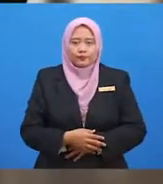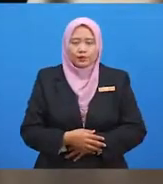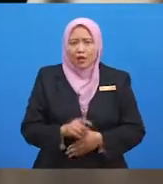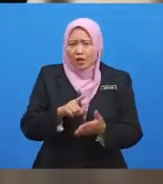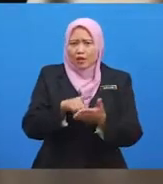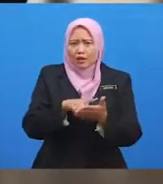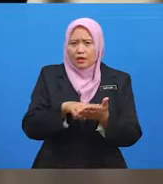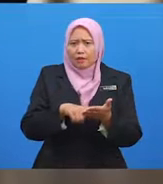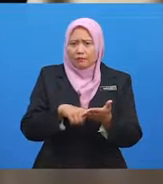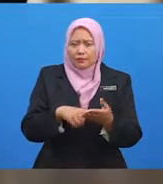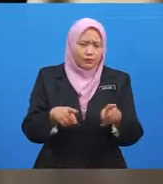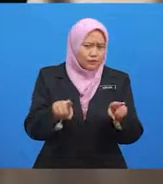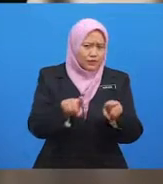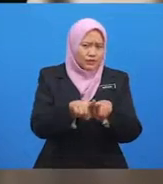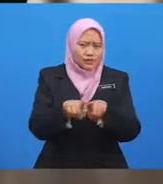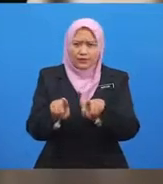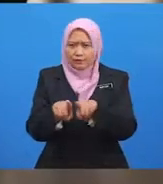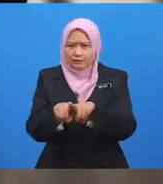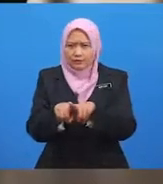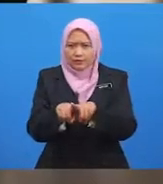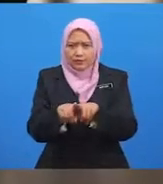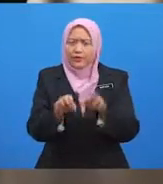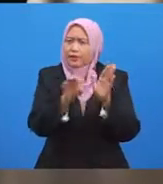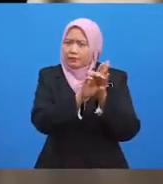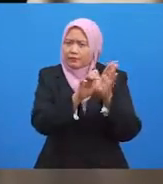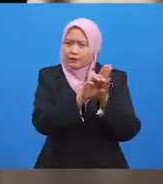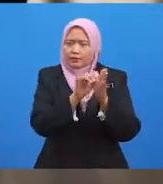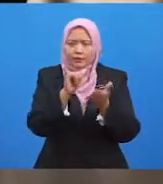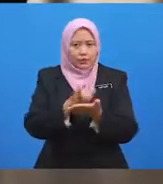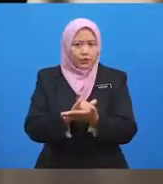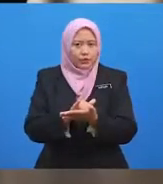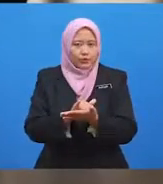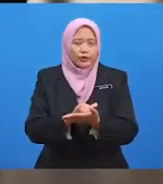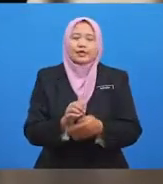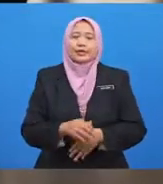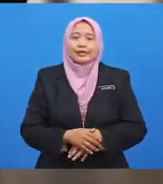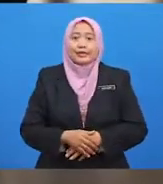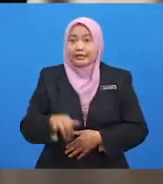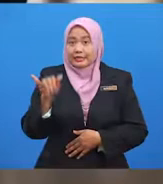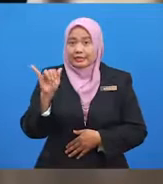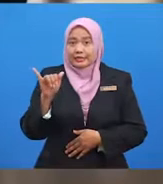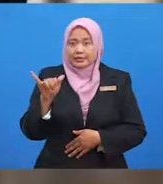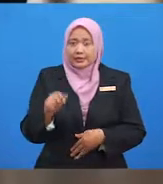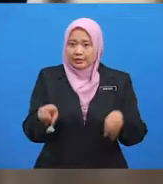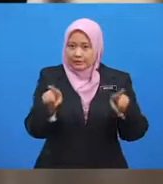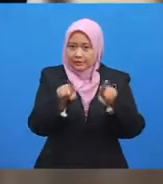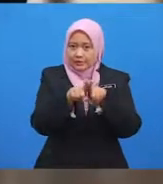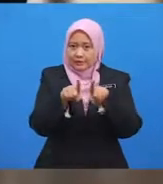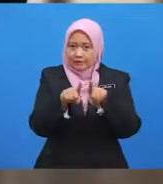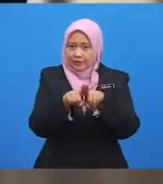persamaan antara ke-33 gambar ini jeruk persamaannya ialah